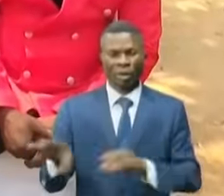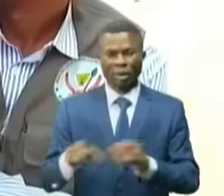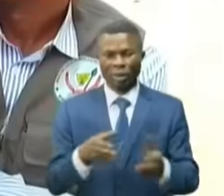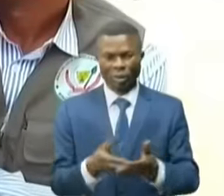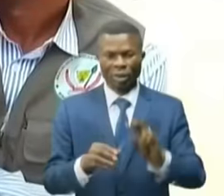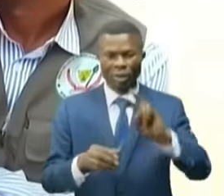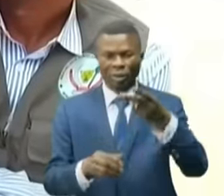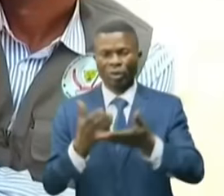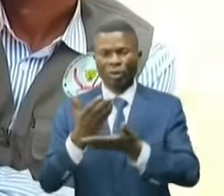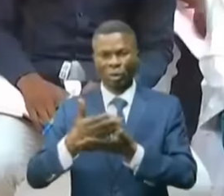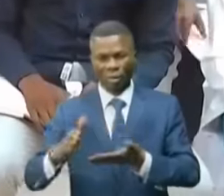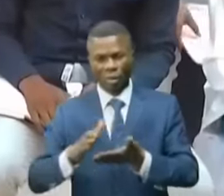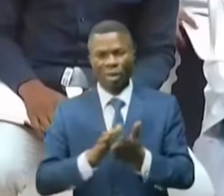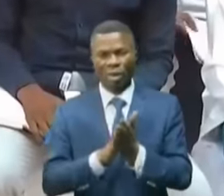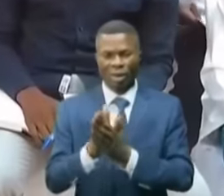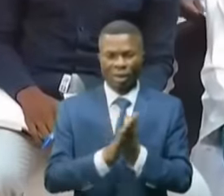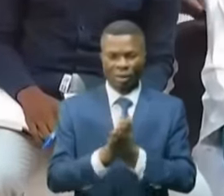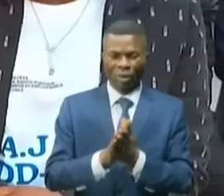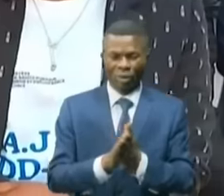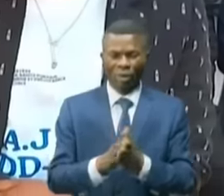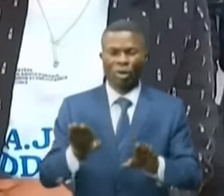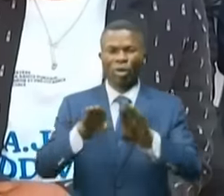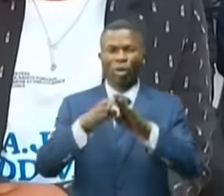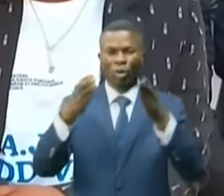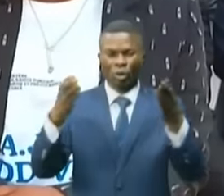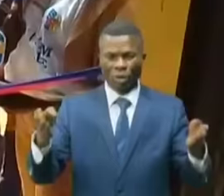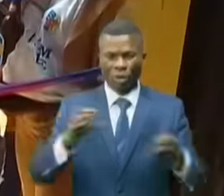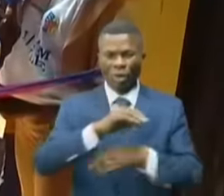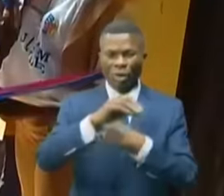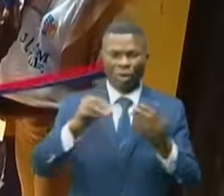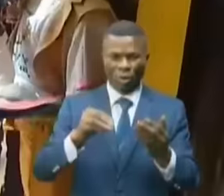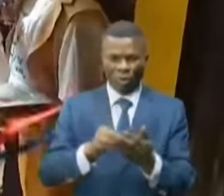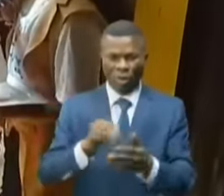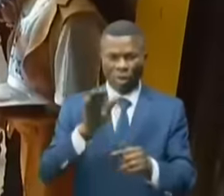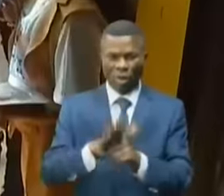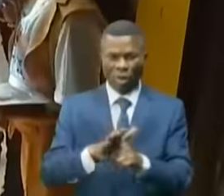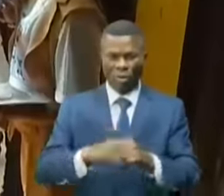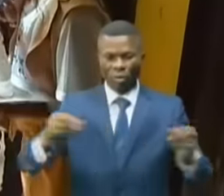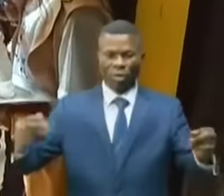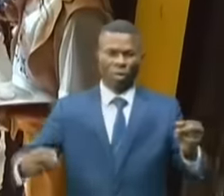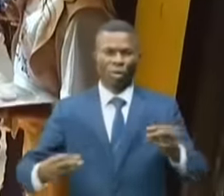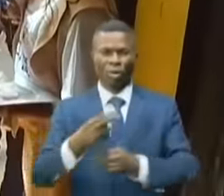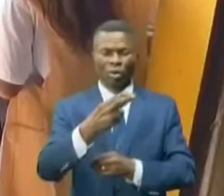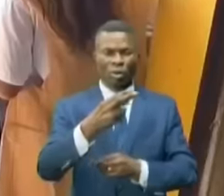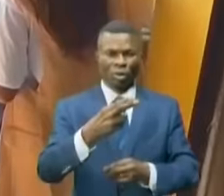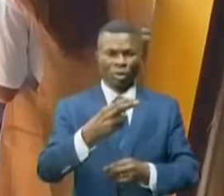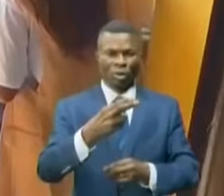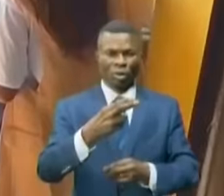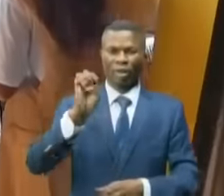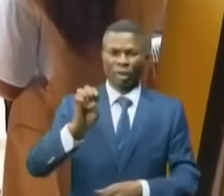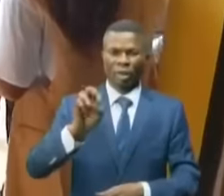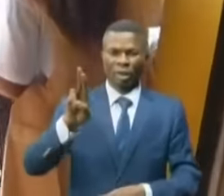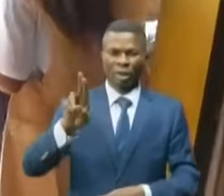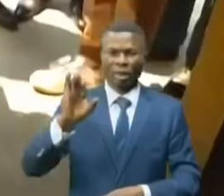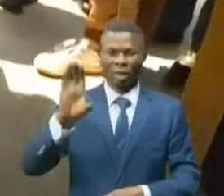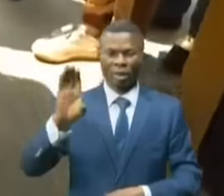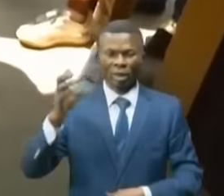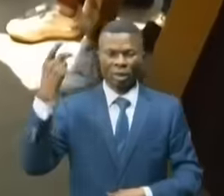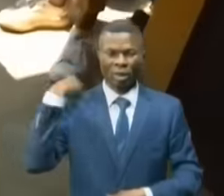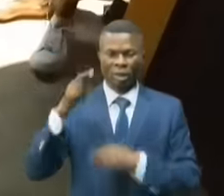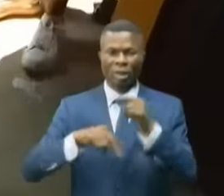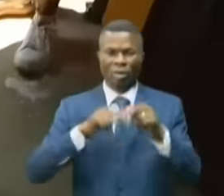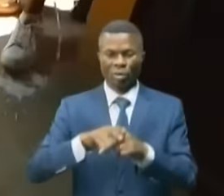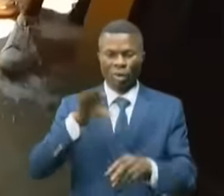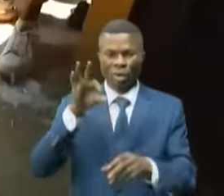seconde étape a été consacrée à l'inauguration du centre avec coupure de ruban par l'honorable Eric Kinzambi, député national élu